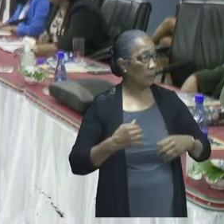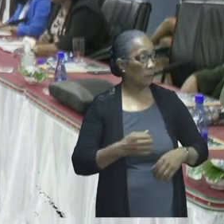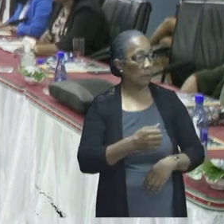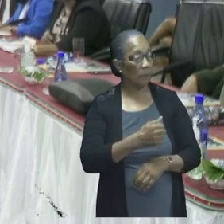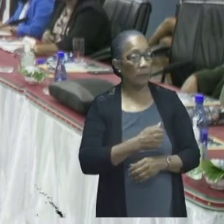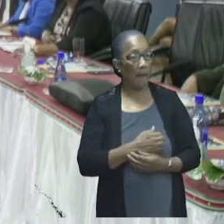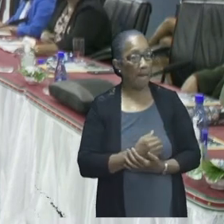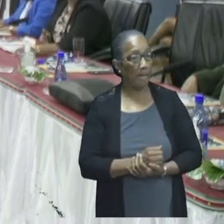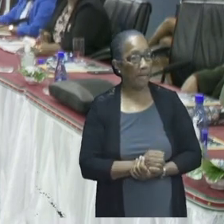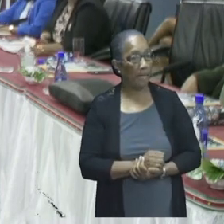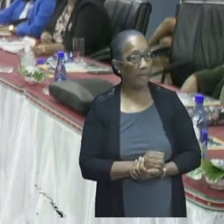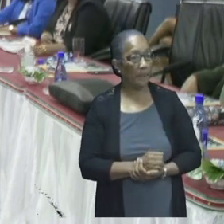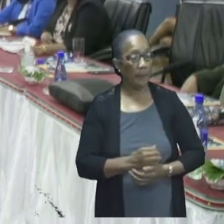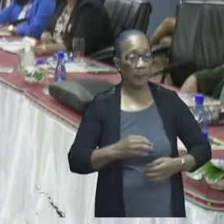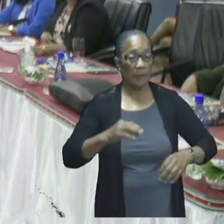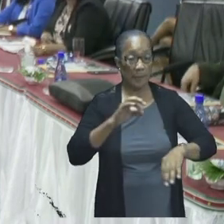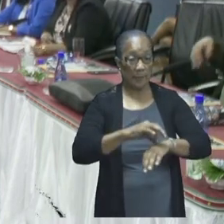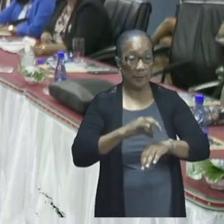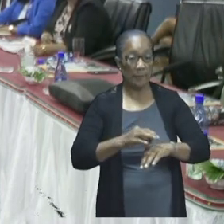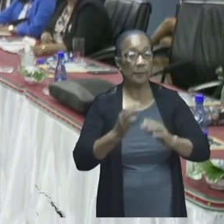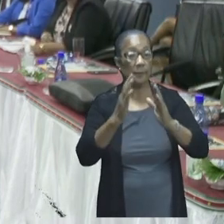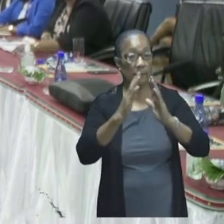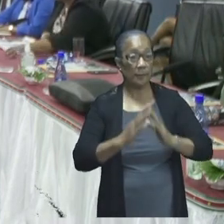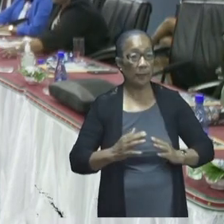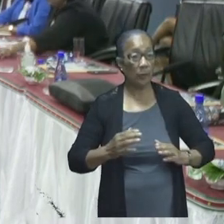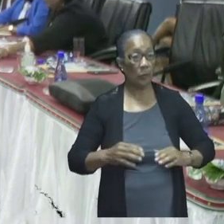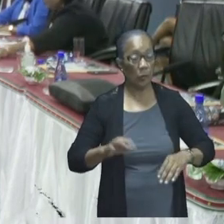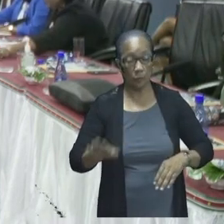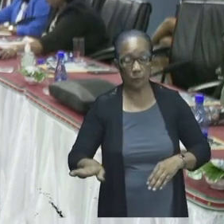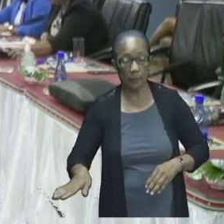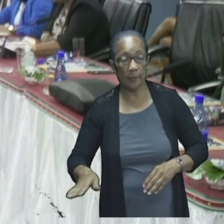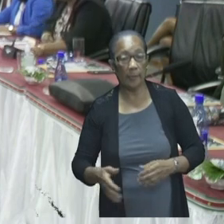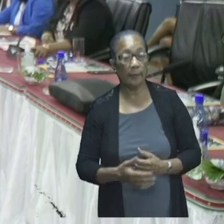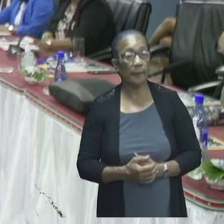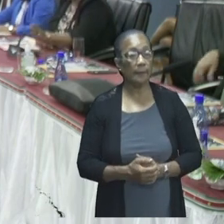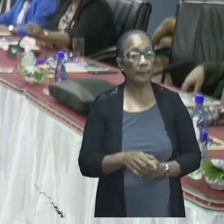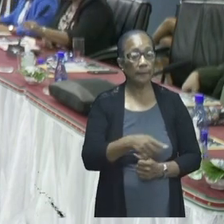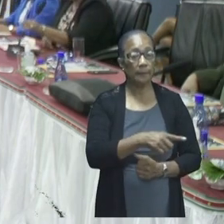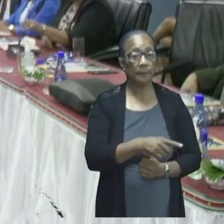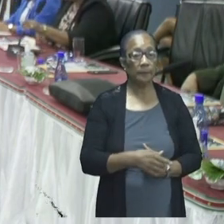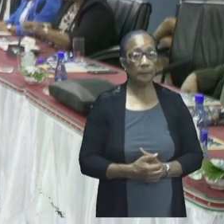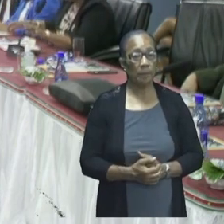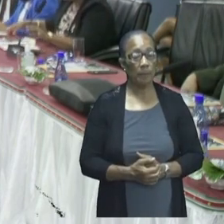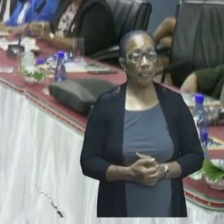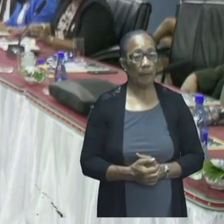ook een vrouw voor kinderziekenhuis ja alsjeblieft minister roma thora